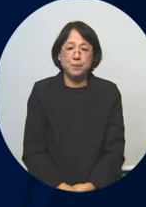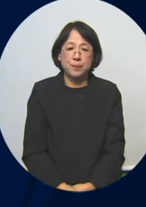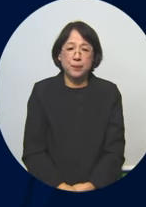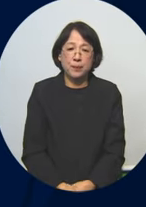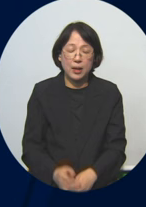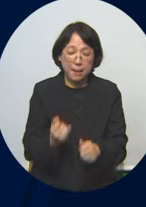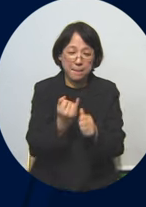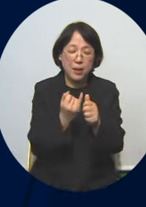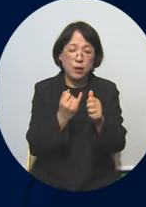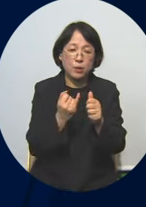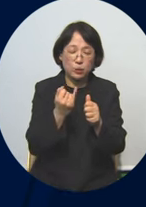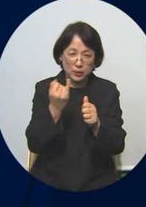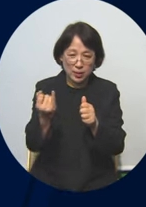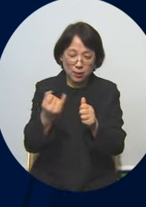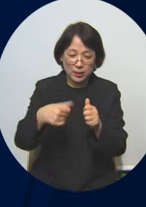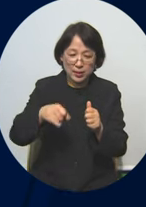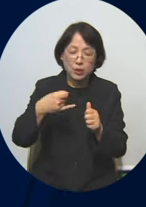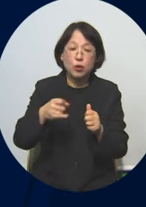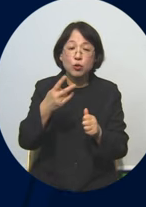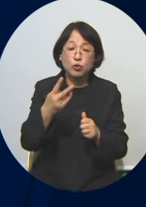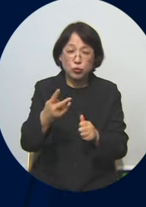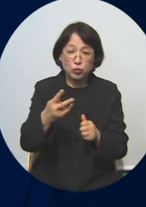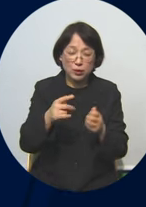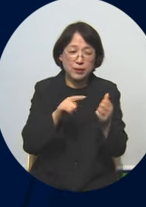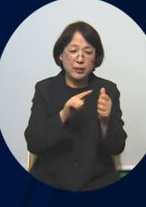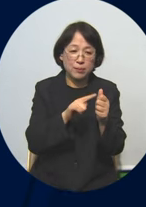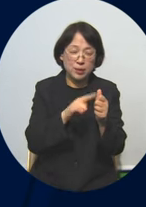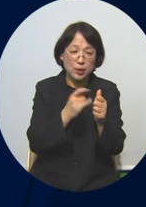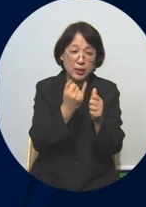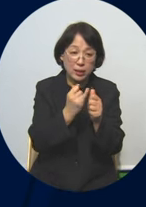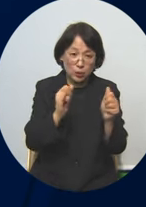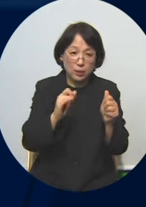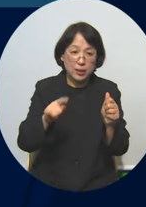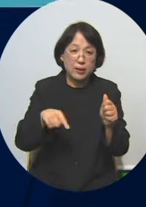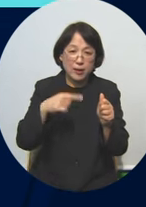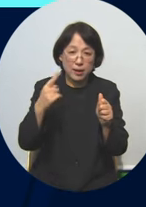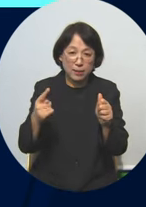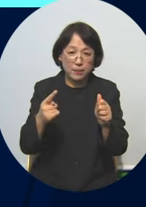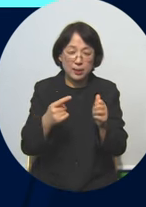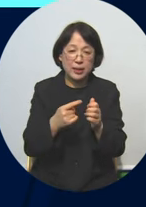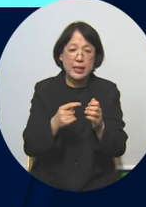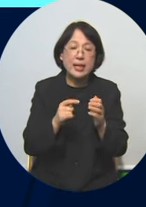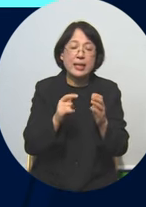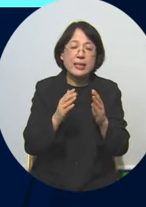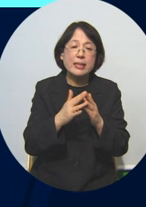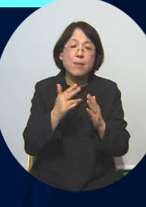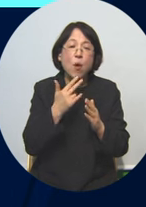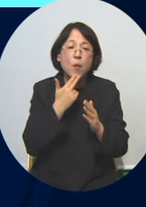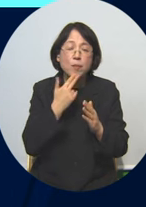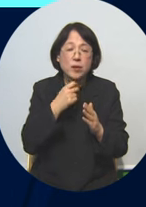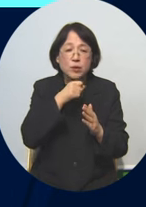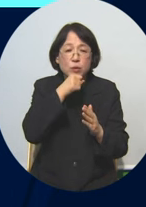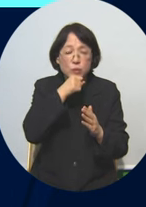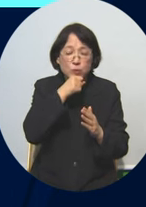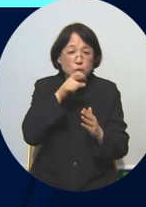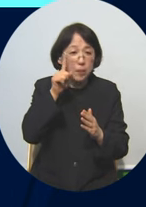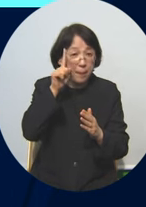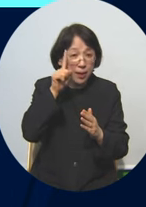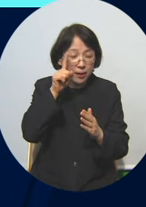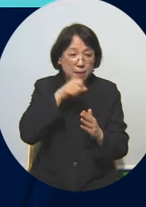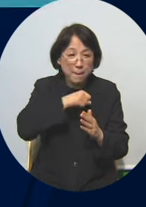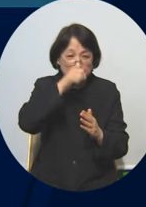배우자와 자녀 둘을 키우는 S씨는 이혼한 뒤 일반 공급 주택에 무주택 기간 점수 만점으로 청약